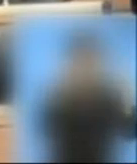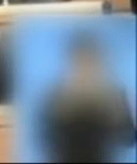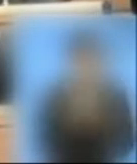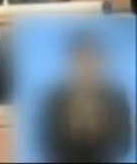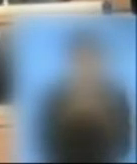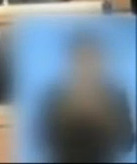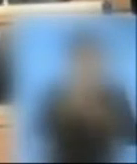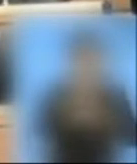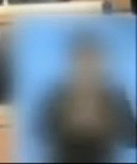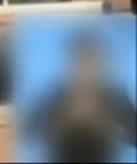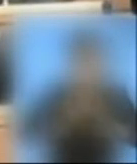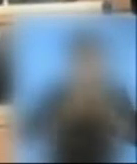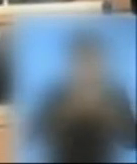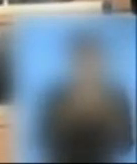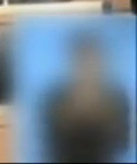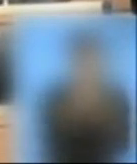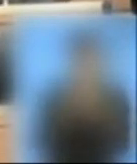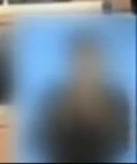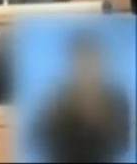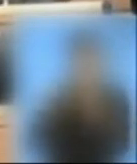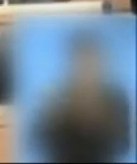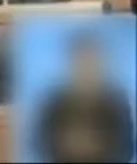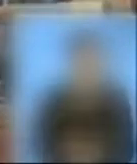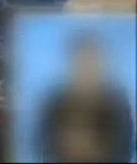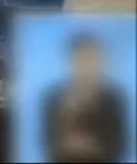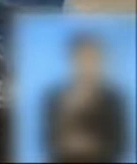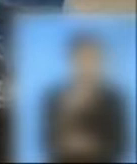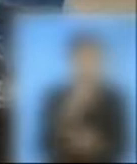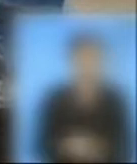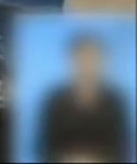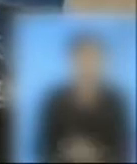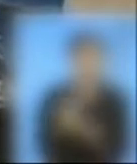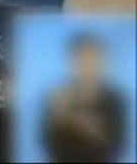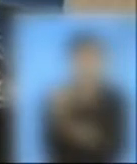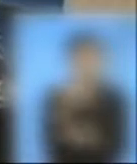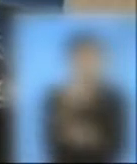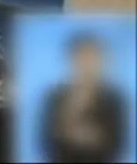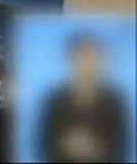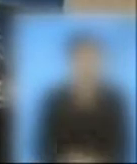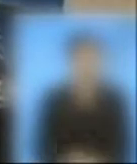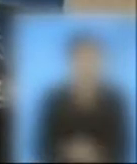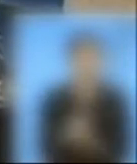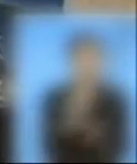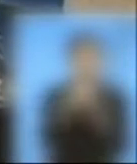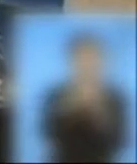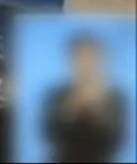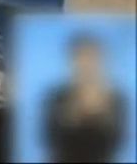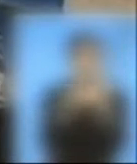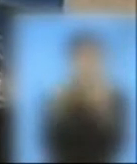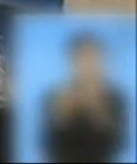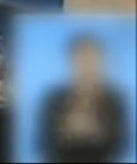ประธานวุฒิสภาก่อนหน้านี้ด้านนายจุรินทร์ลักษณะวิสิทธิ์ประธานวิปฝ่ายค้านกล่าวยืนยันได้ยื่นเอกสารครบถ้วน